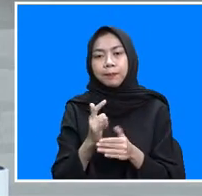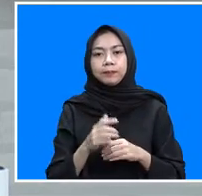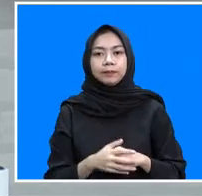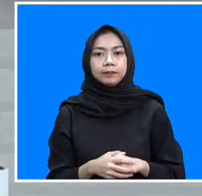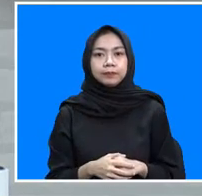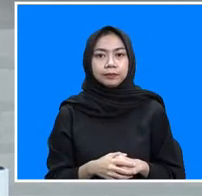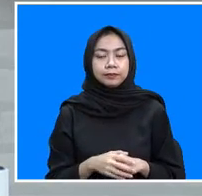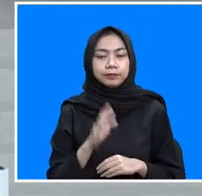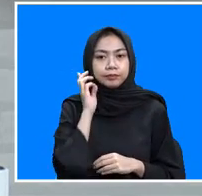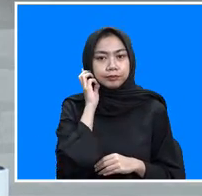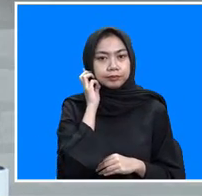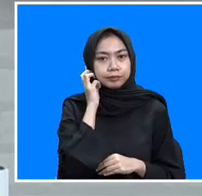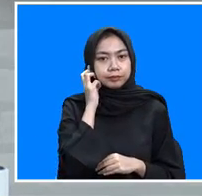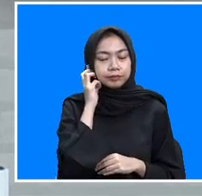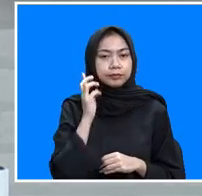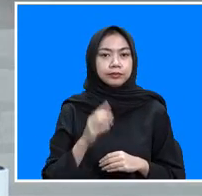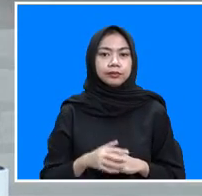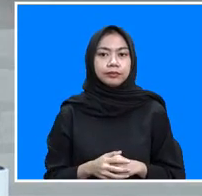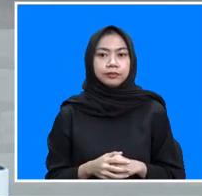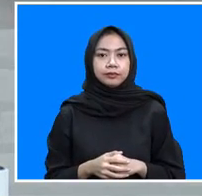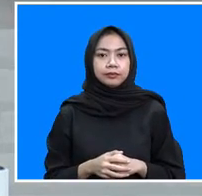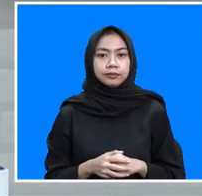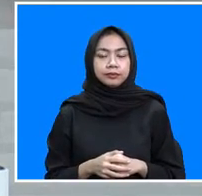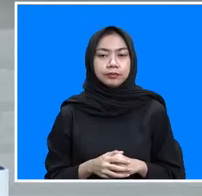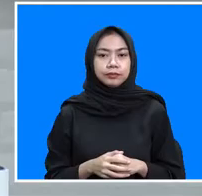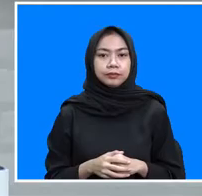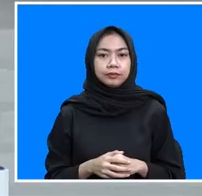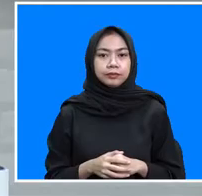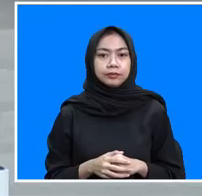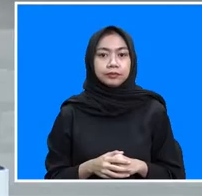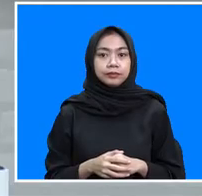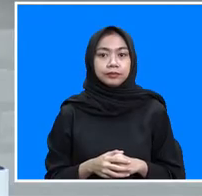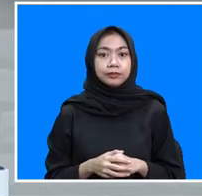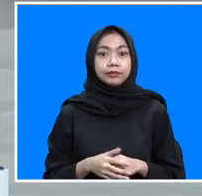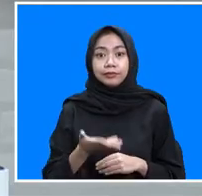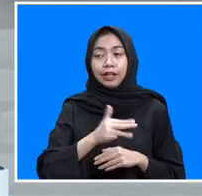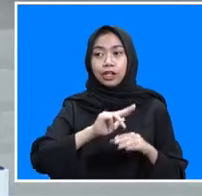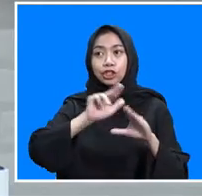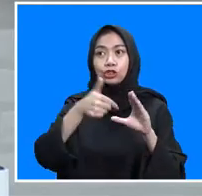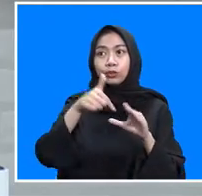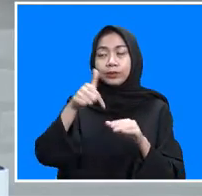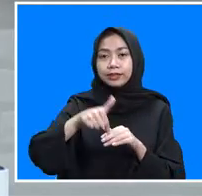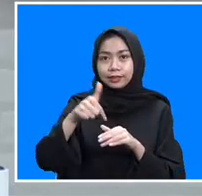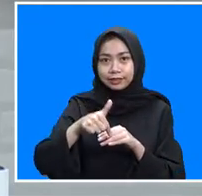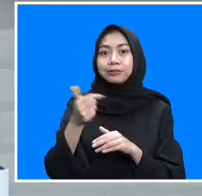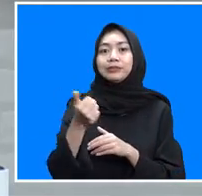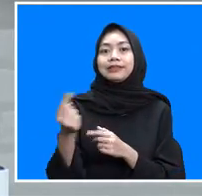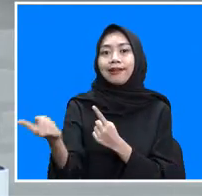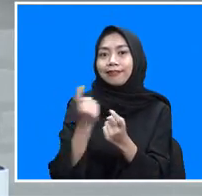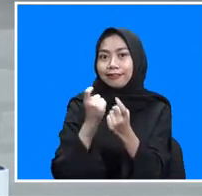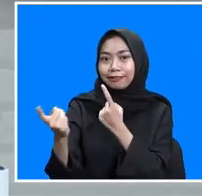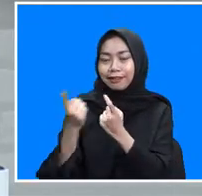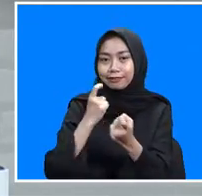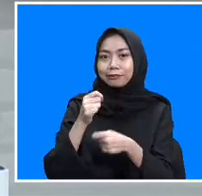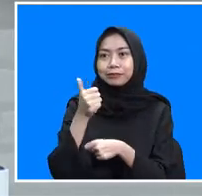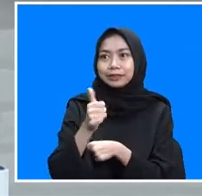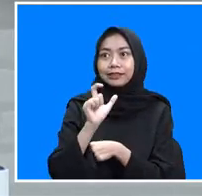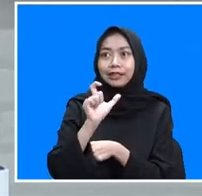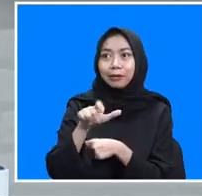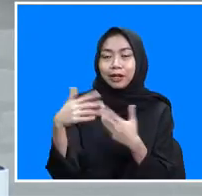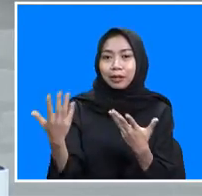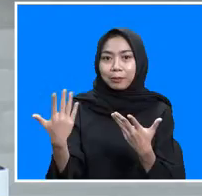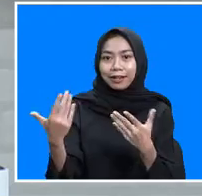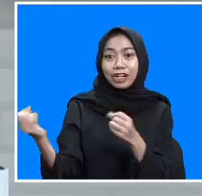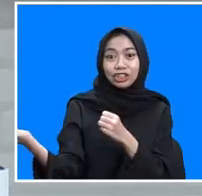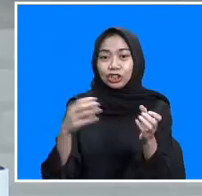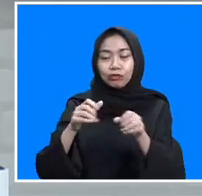Nah, bagi yang bergabung melalui Zoom, silakan nanti sahabat Dikbud bisa menanyakan pertanyaan-pertanyaan dengan menggunakan fitur